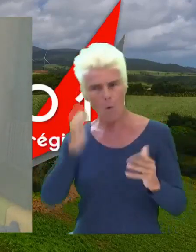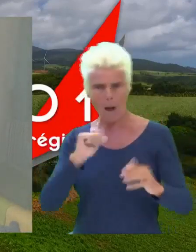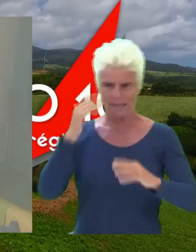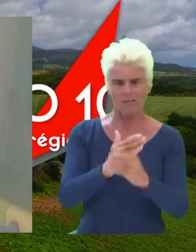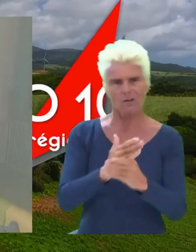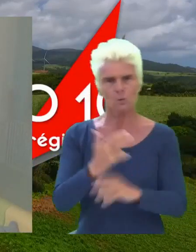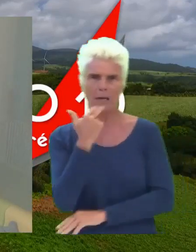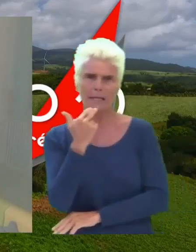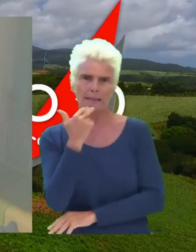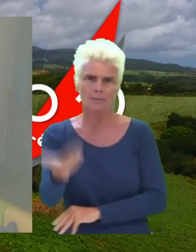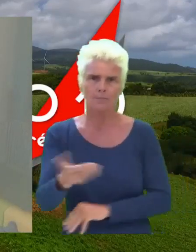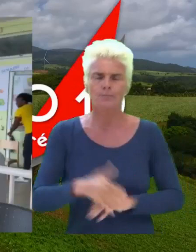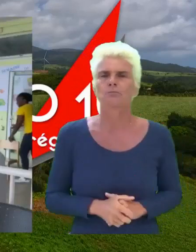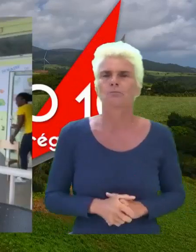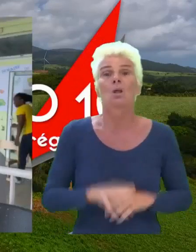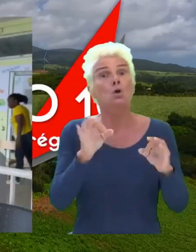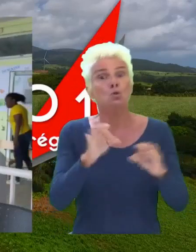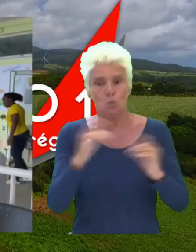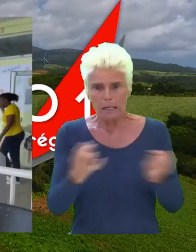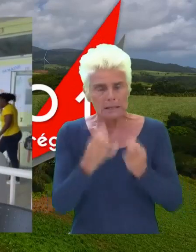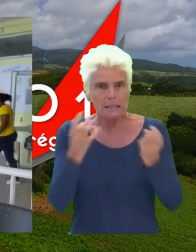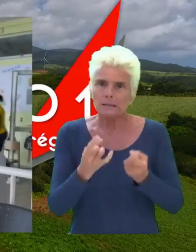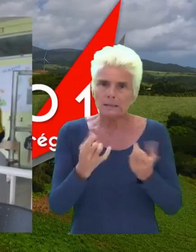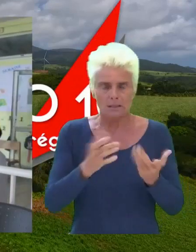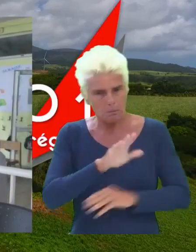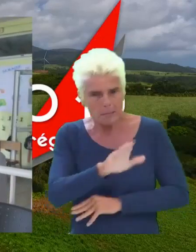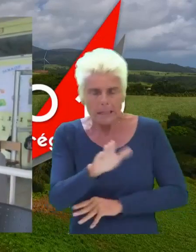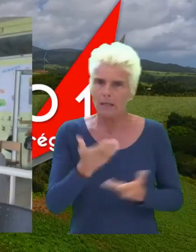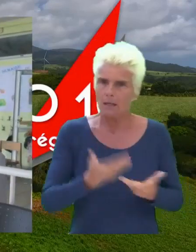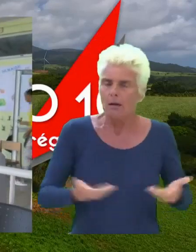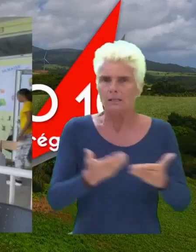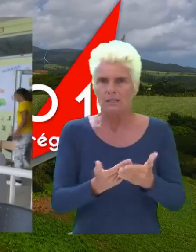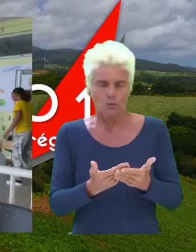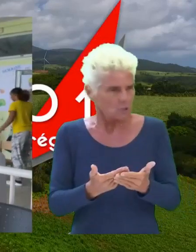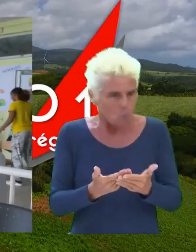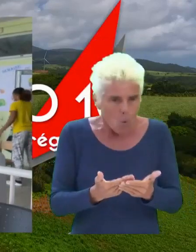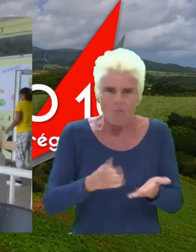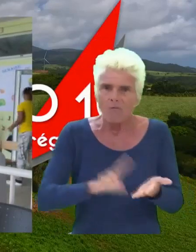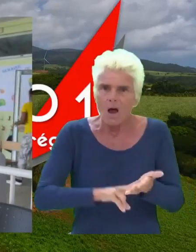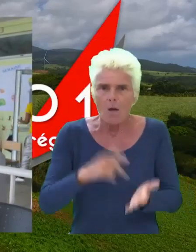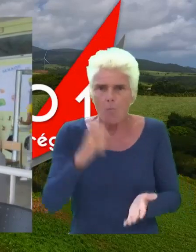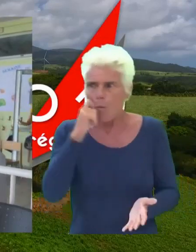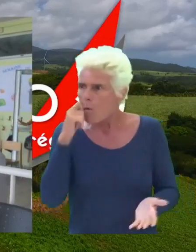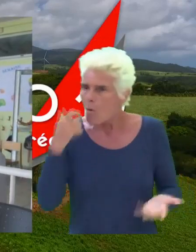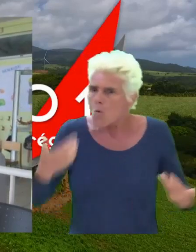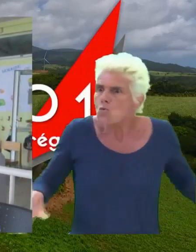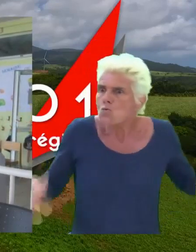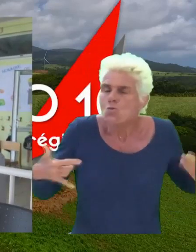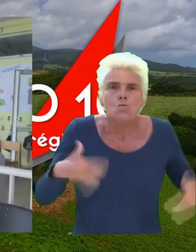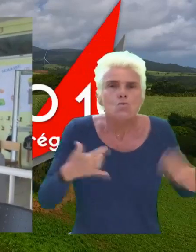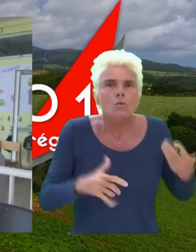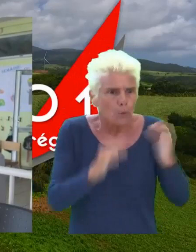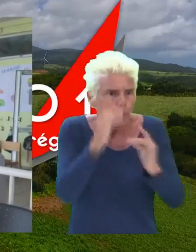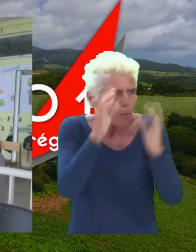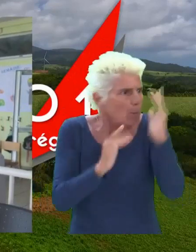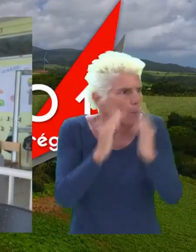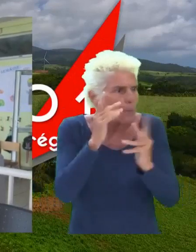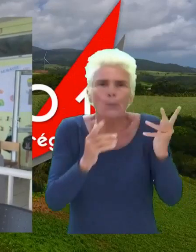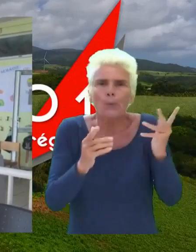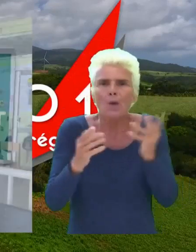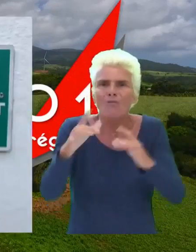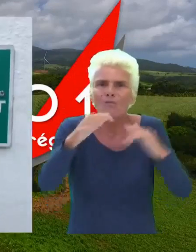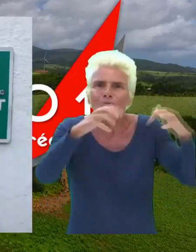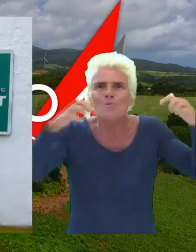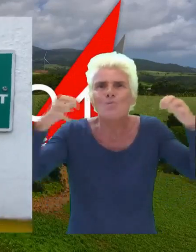de qualité à cet exercice enfin c'était vraiment nous mettre vraiment dans une situation réelle pour vraiment